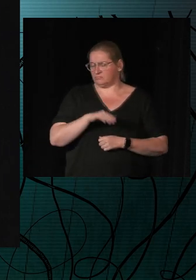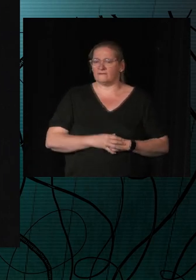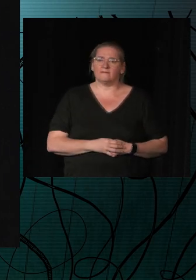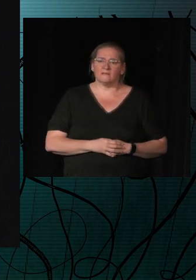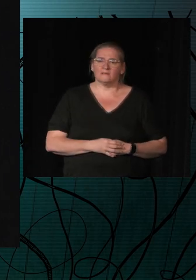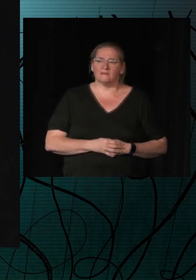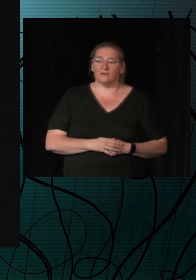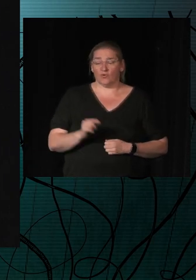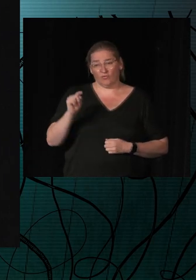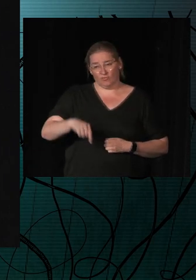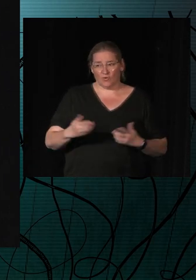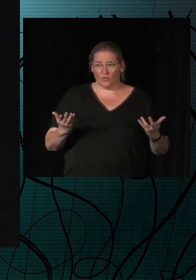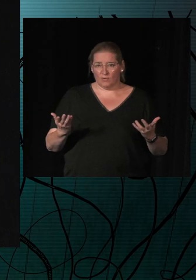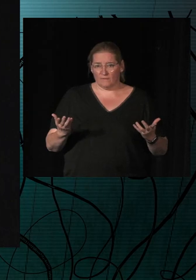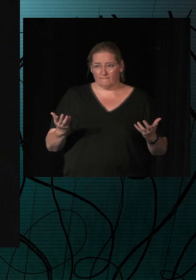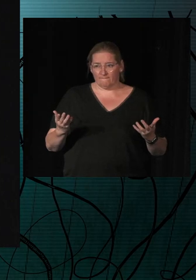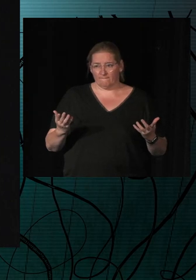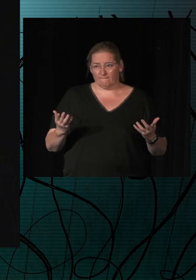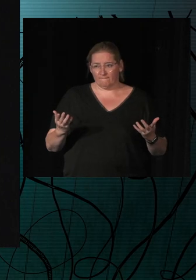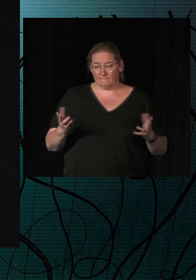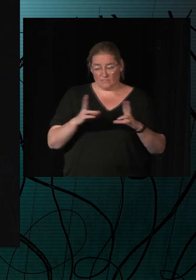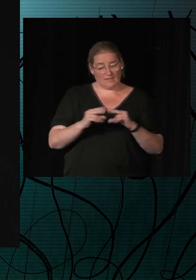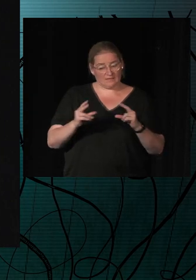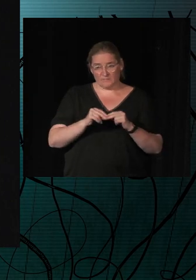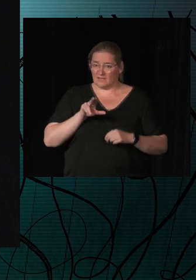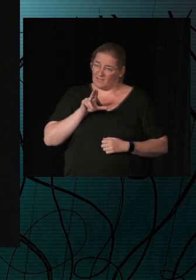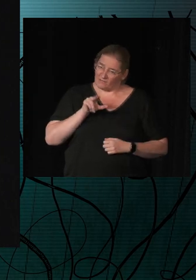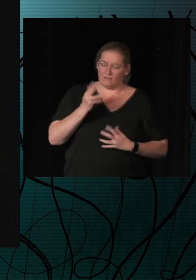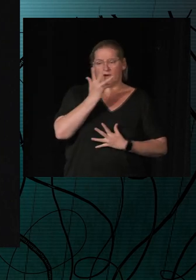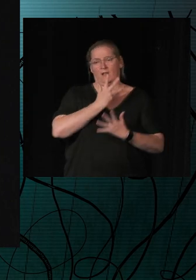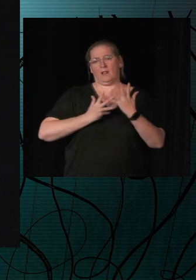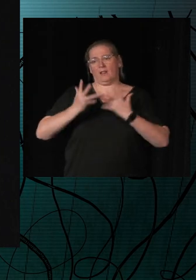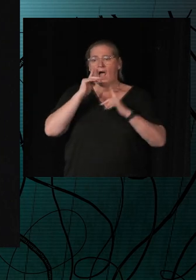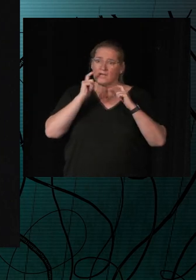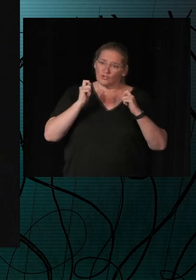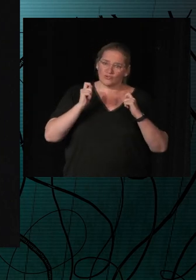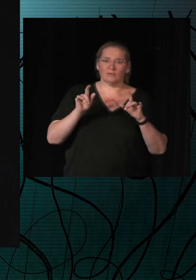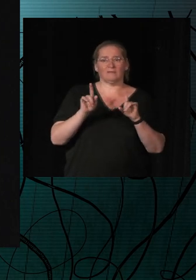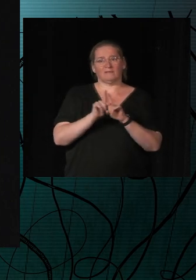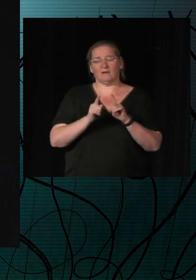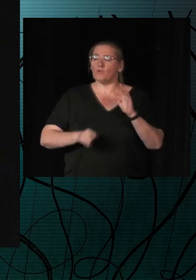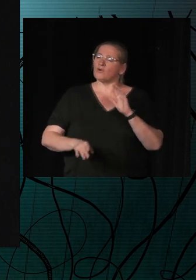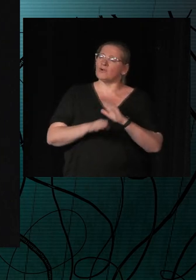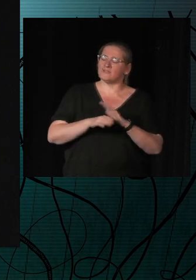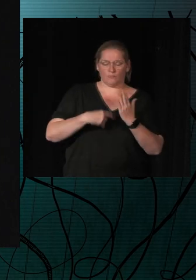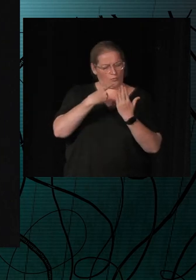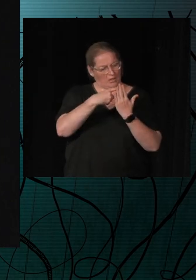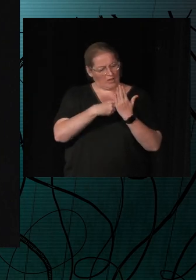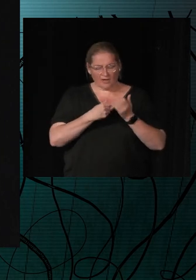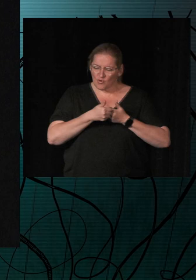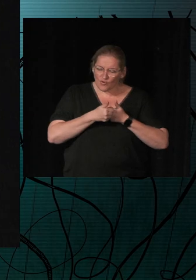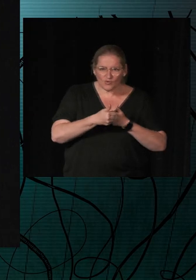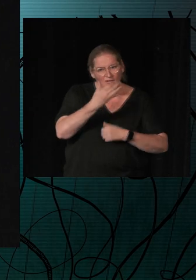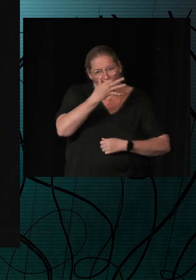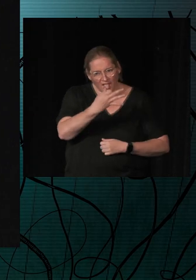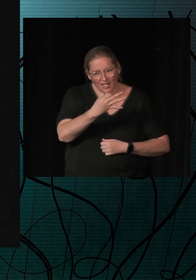comme tel c'est-à-dire se vendre comme quelque chose qui va dérouter et attention il faut surtout pas se laisser berner par les premières règles qui vont être imposées il faut pas hésiter à